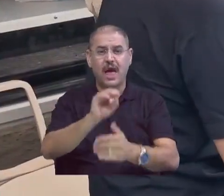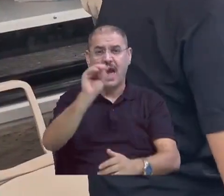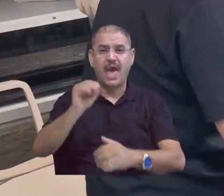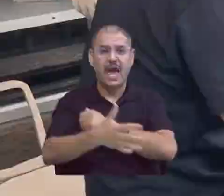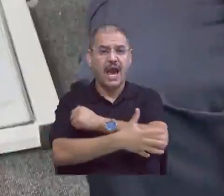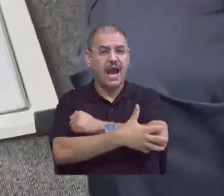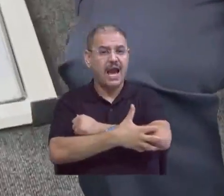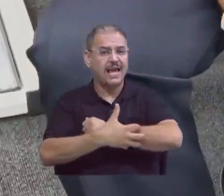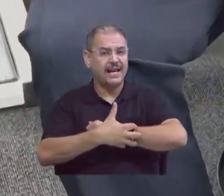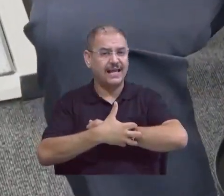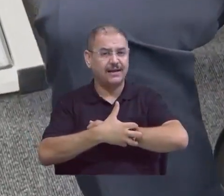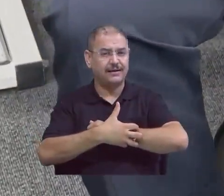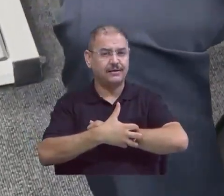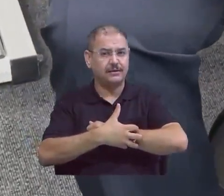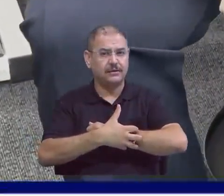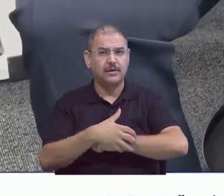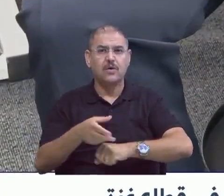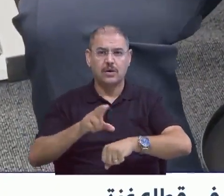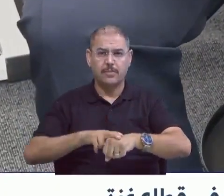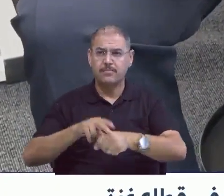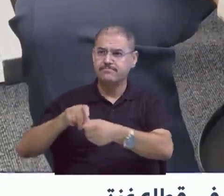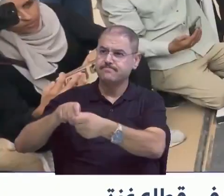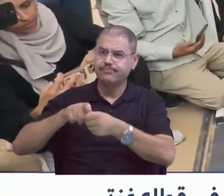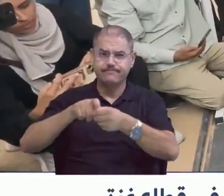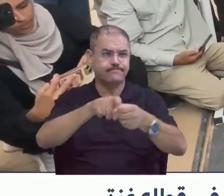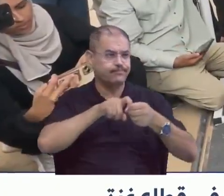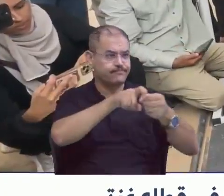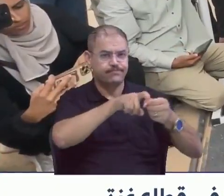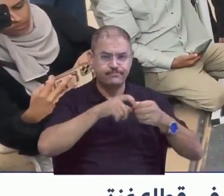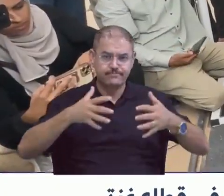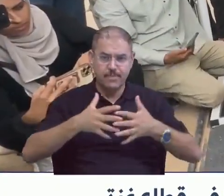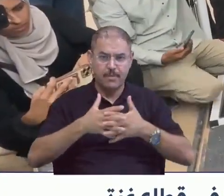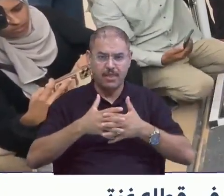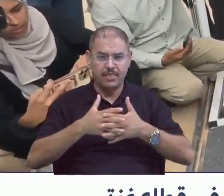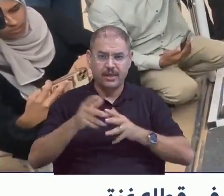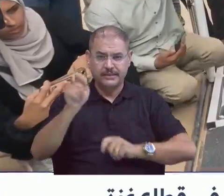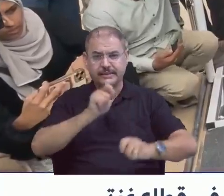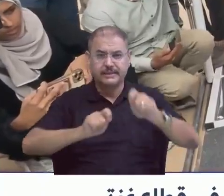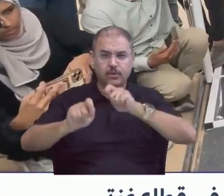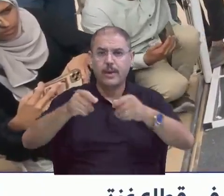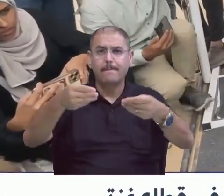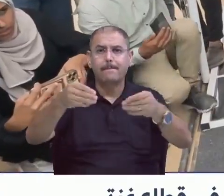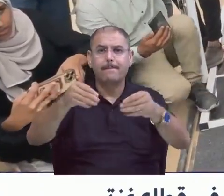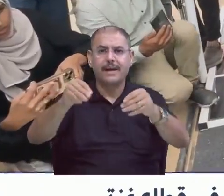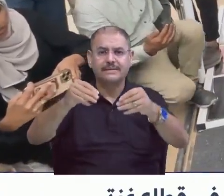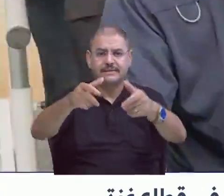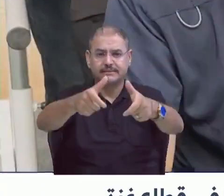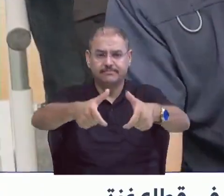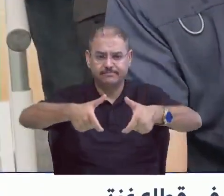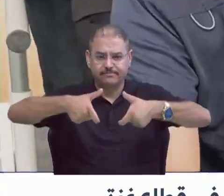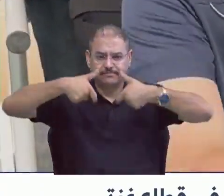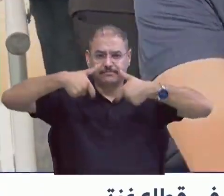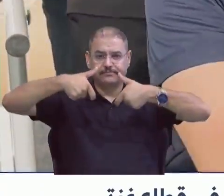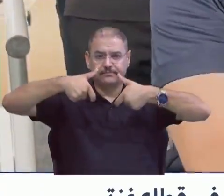الأردنية الهاشمية وعدد من الشركاء المحليين. وبدأت الوحدة باستقبال الحالات من خلال